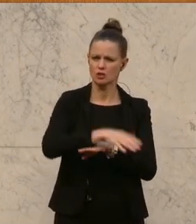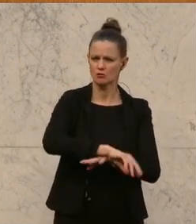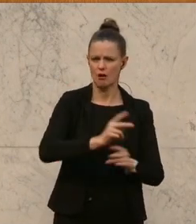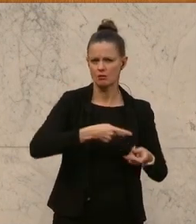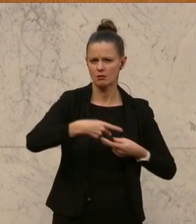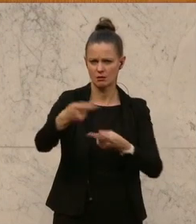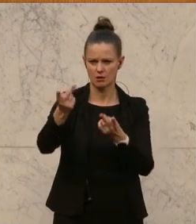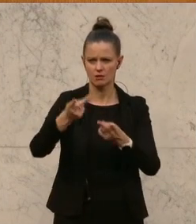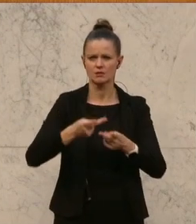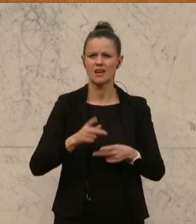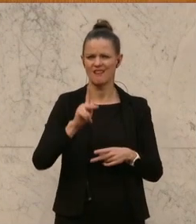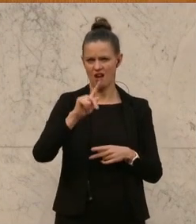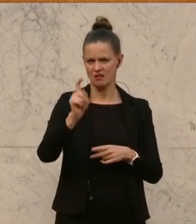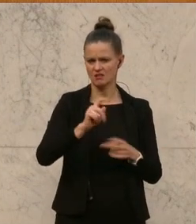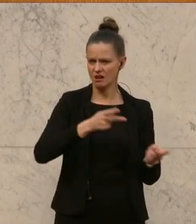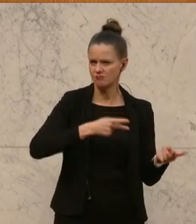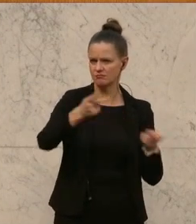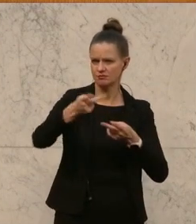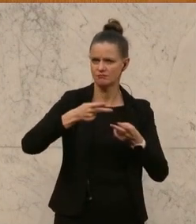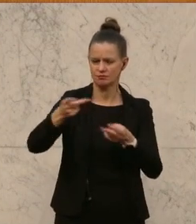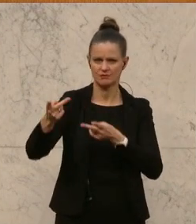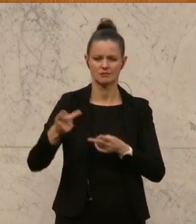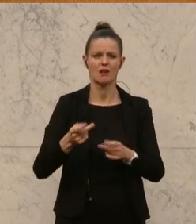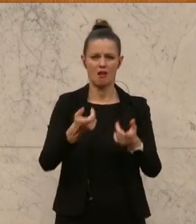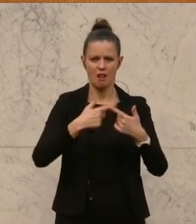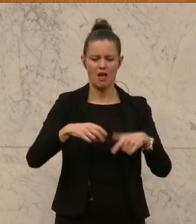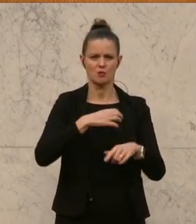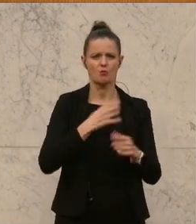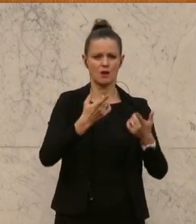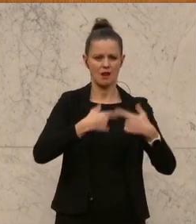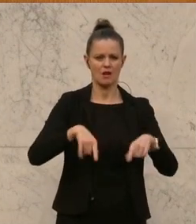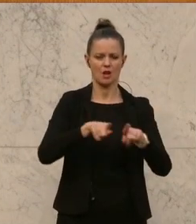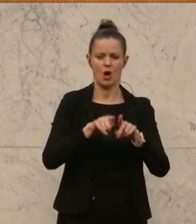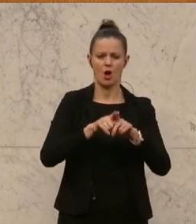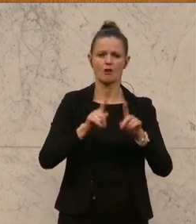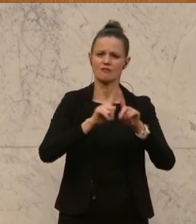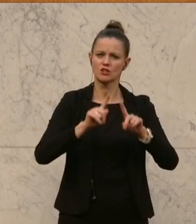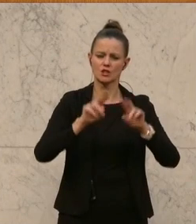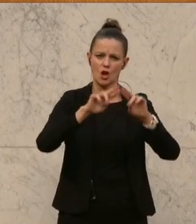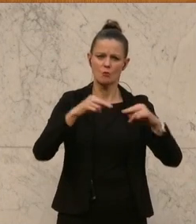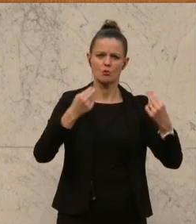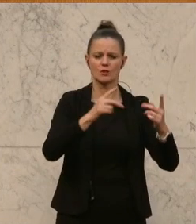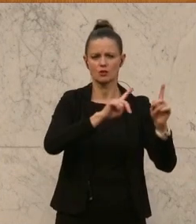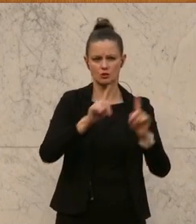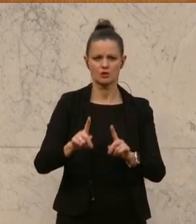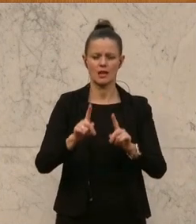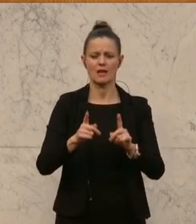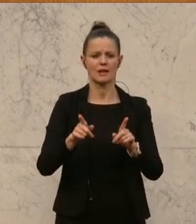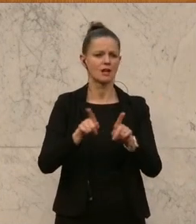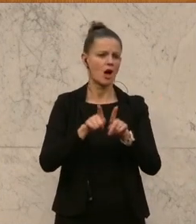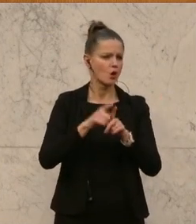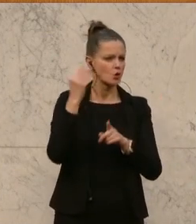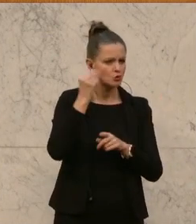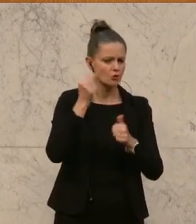abtransportiert wurden in die Konzentrationslager. Und das Land Burgenland gemeinsam mit Bundesstellen, auch viele Schüler sind dabei, Schulen